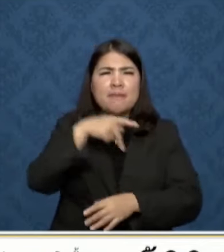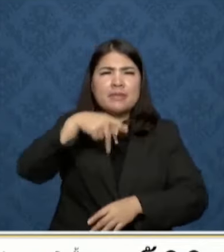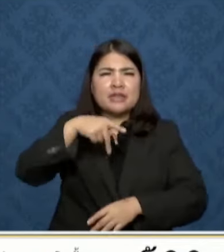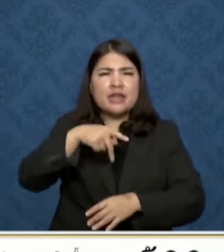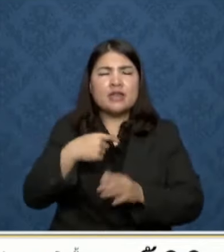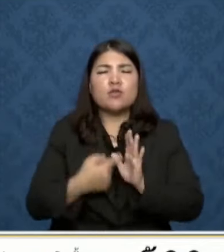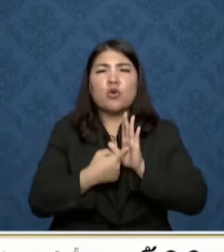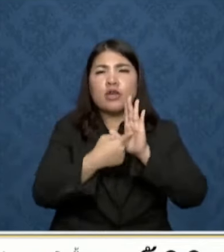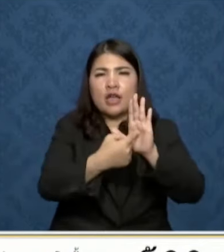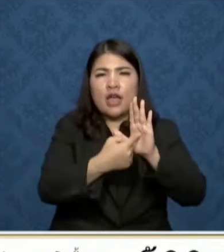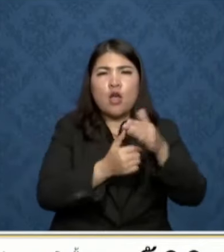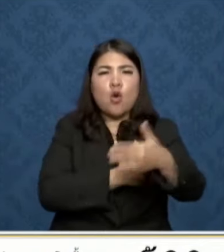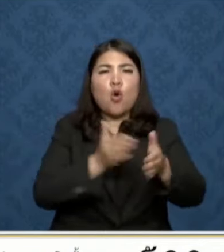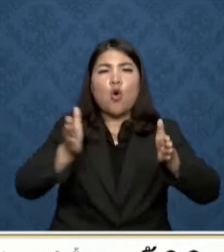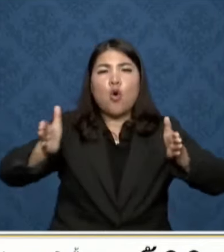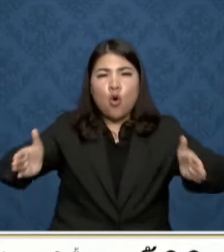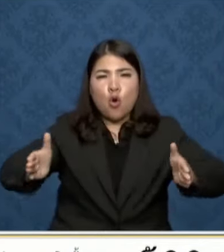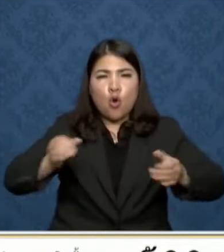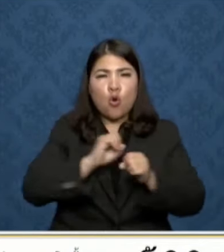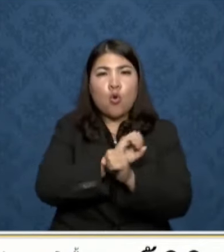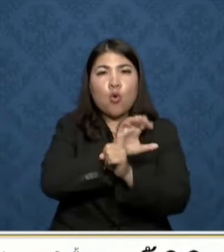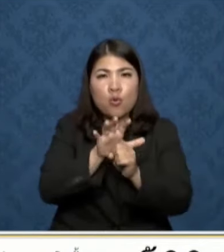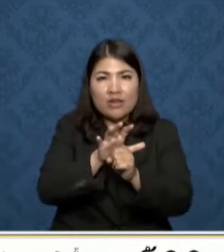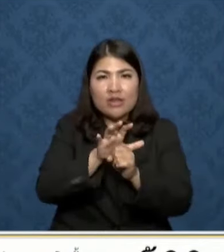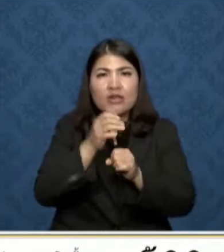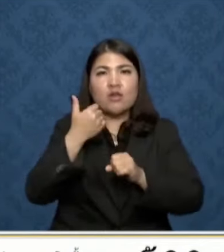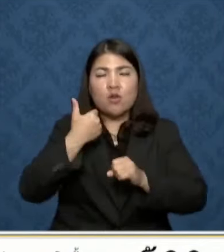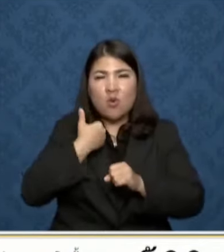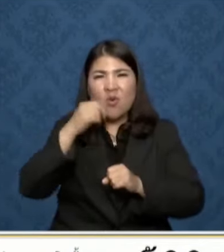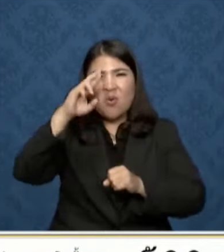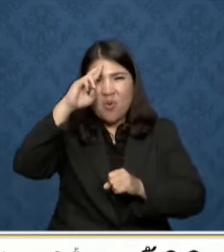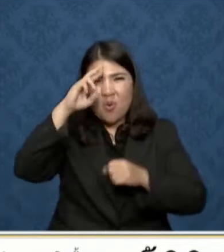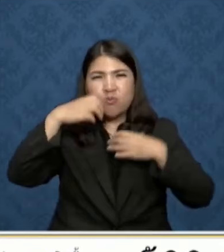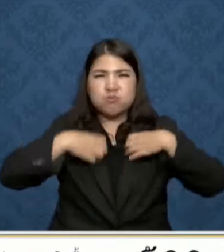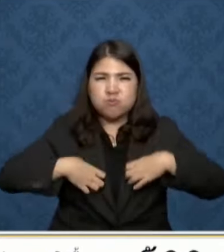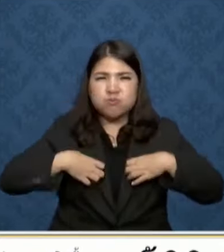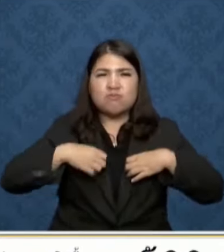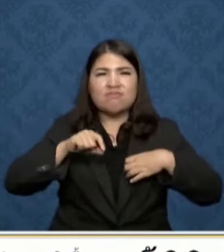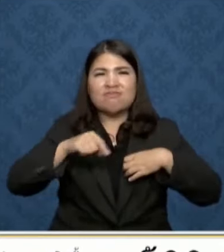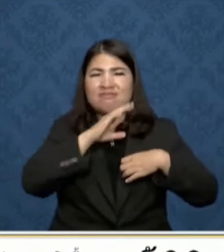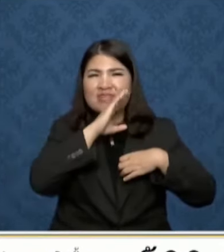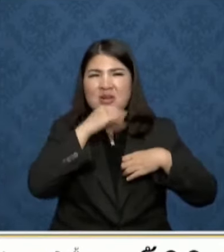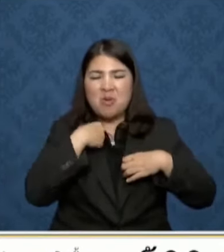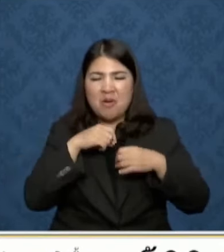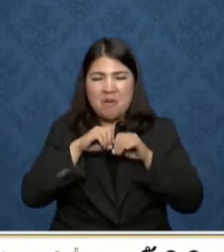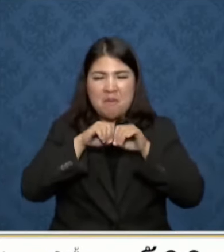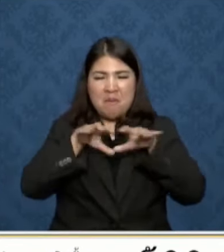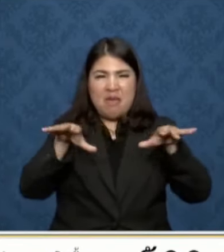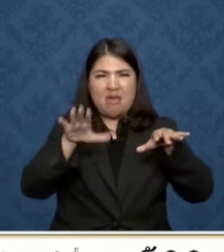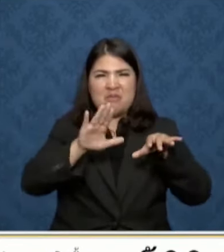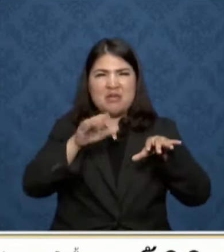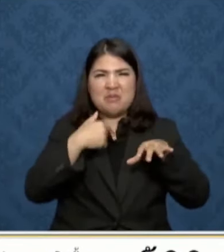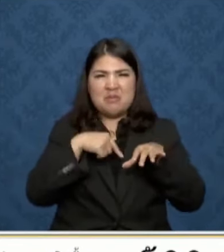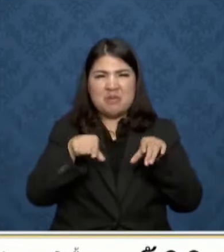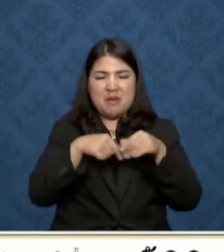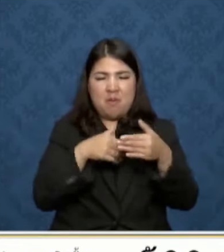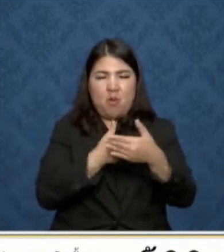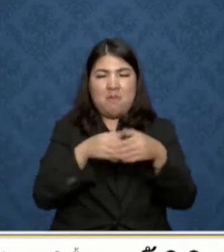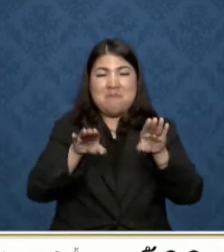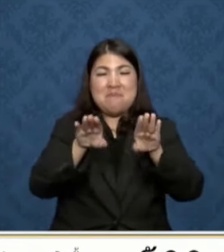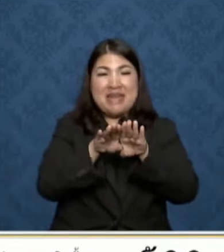หโวิดห้องบcionโกไม่ต้กใหผปยไปแ้เช้อเขาเรกวเปห้ความดนลบ